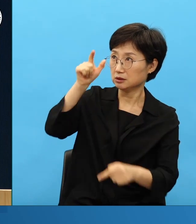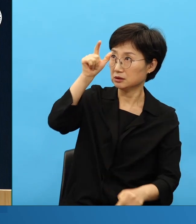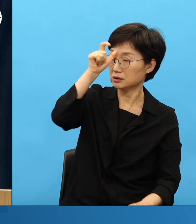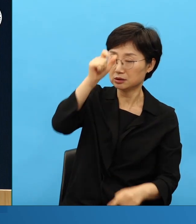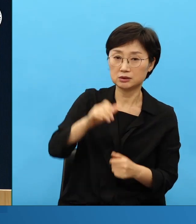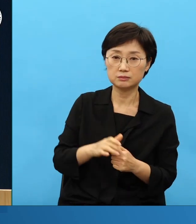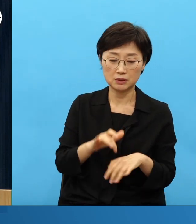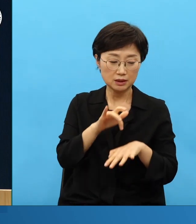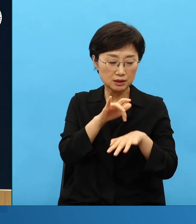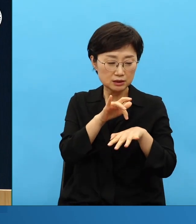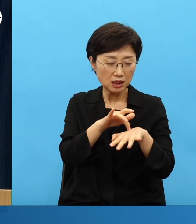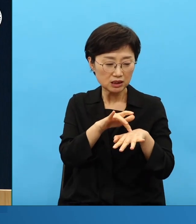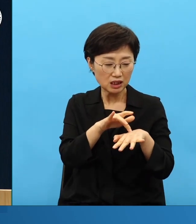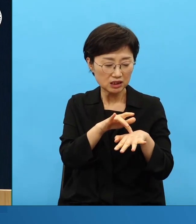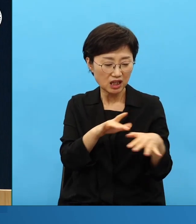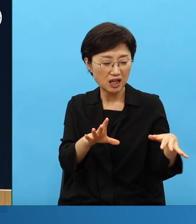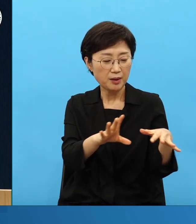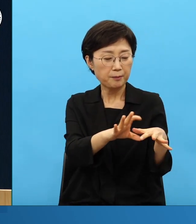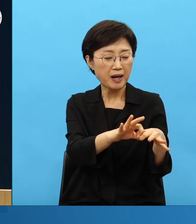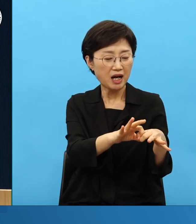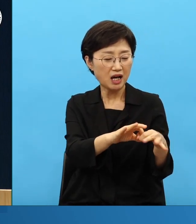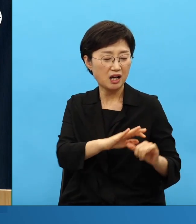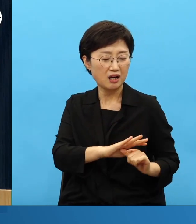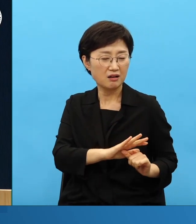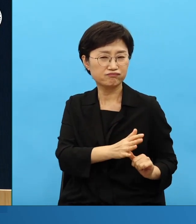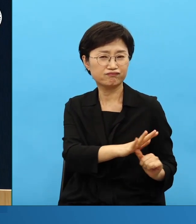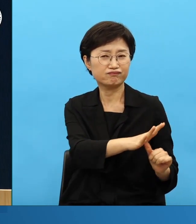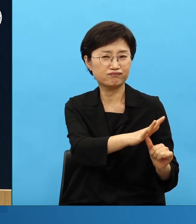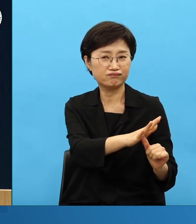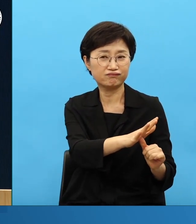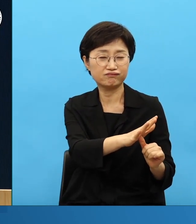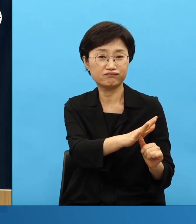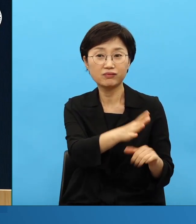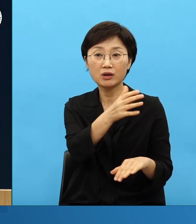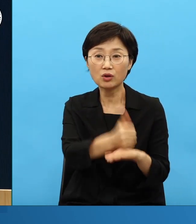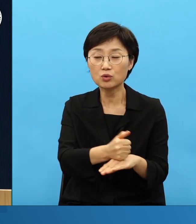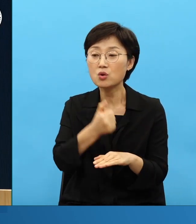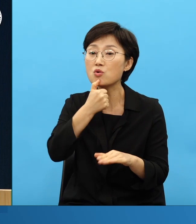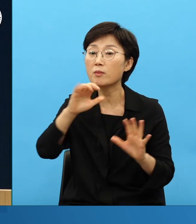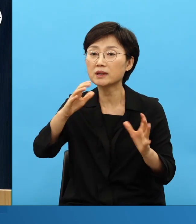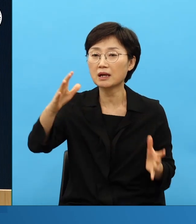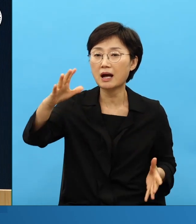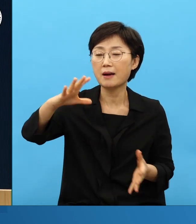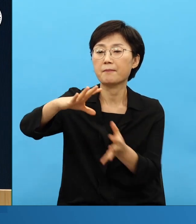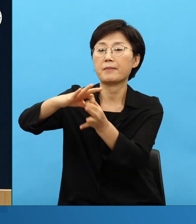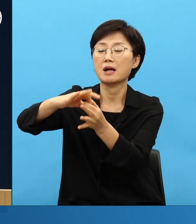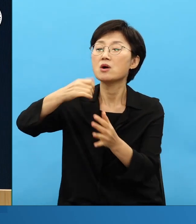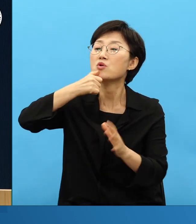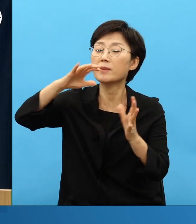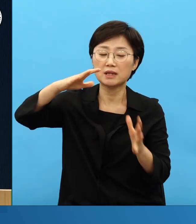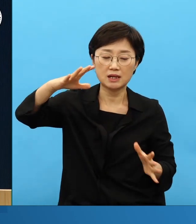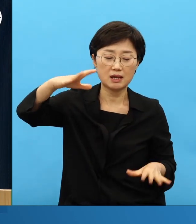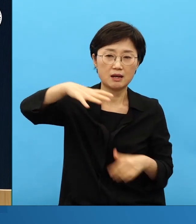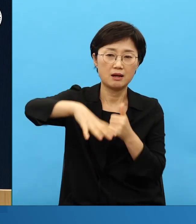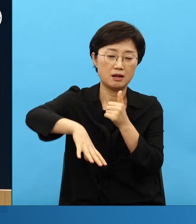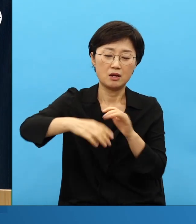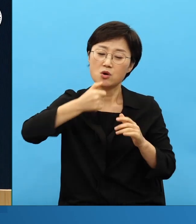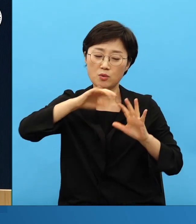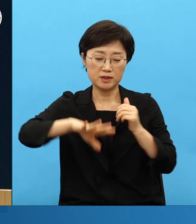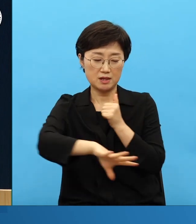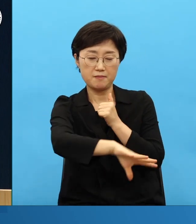사단에게 계속 당해 이제 로마에 속국돼 버렸어. They continue to be overcome time and time over by Satan. Again, now they're colonized under Rome.